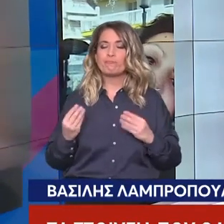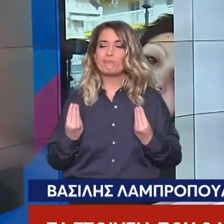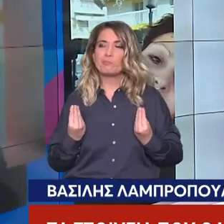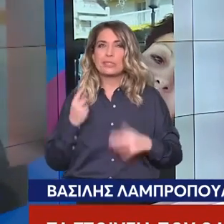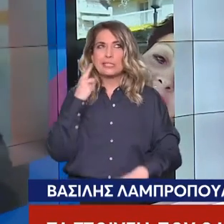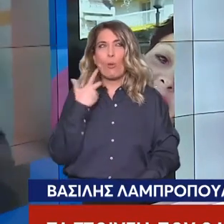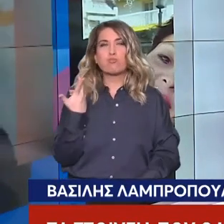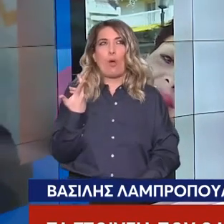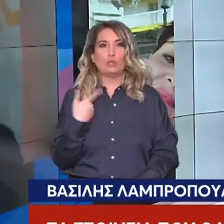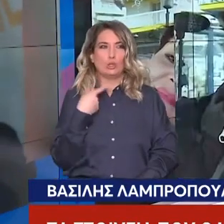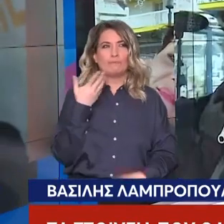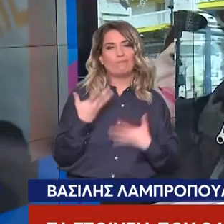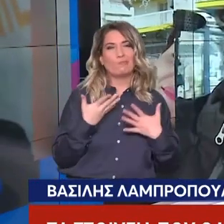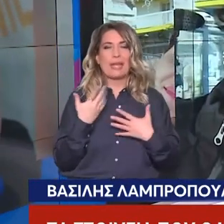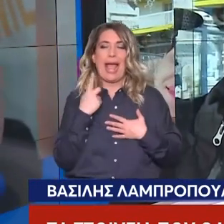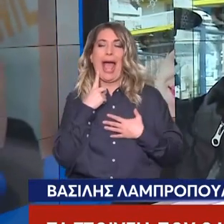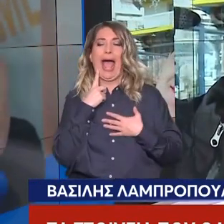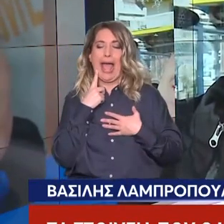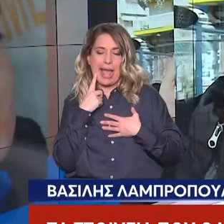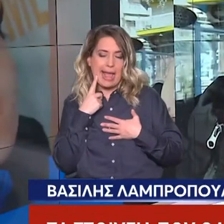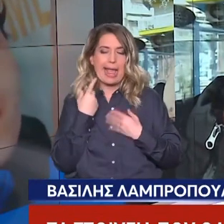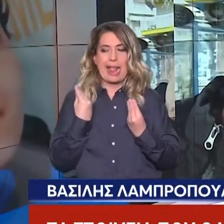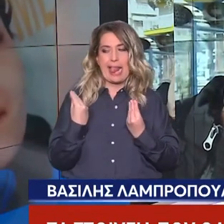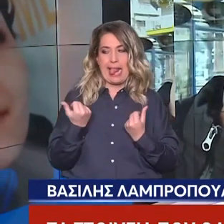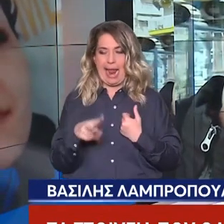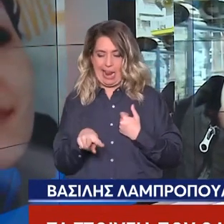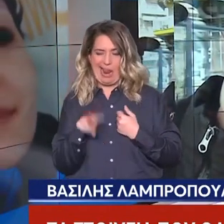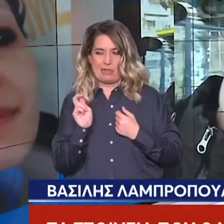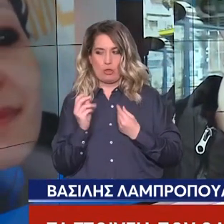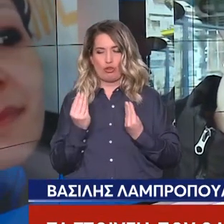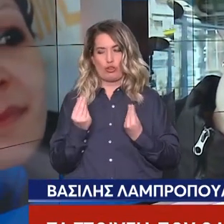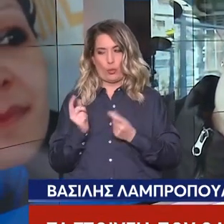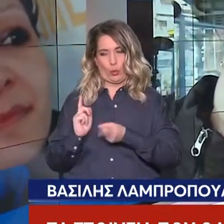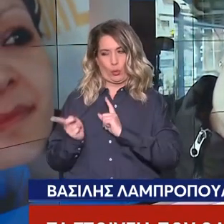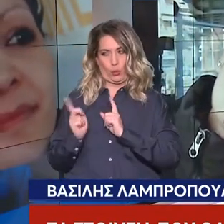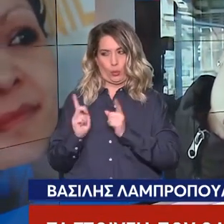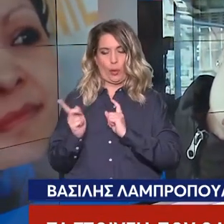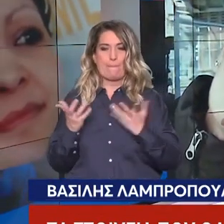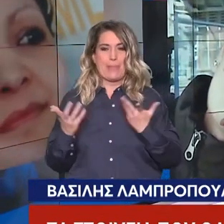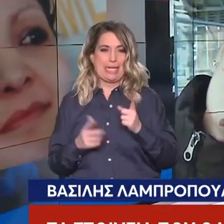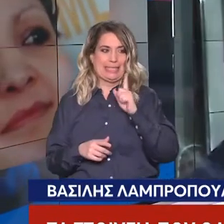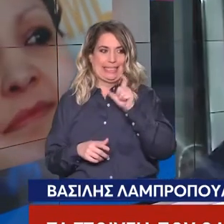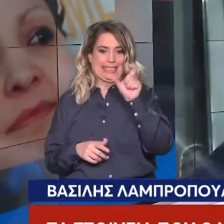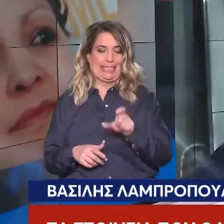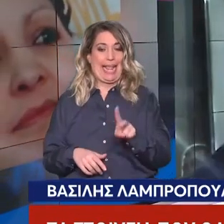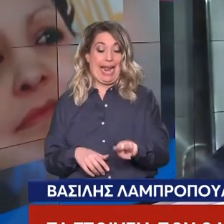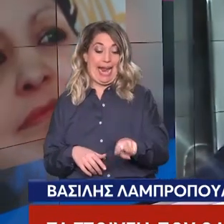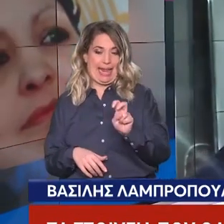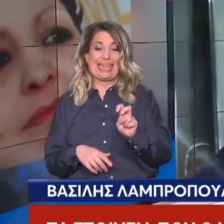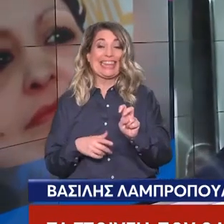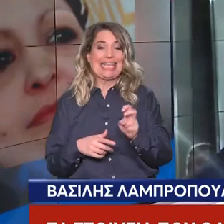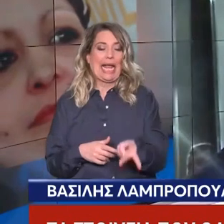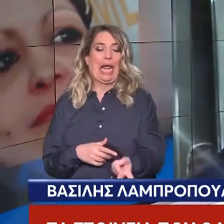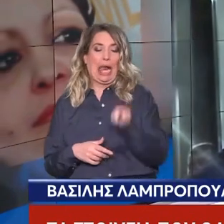ληστεία, σχεδίασαν μια ληστεία στο σπίτι προκειμένου να πάρουν κάποια χρήματα από την σύντροφό του και κυρίως το κλειδί του πατρικού